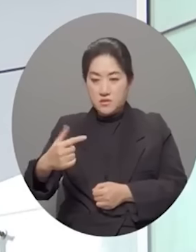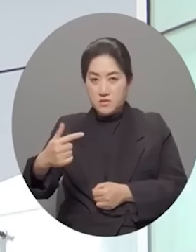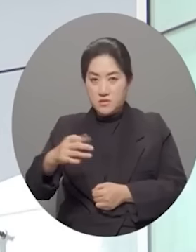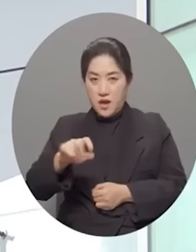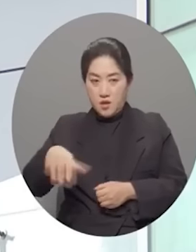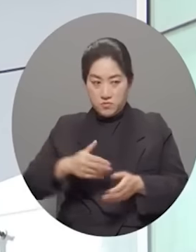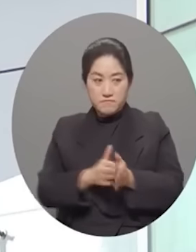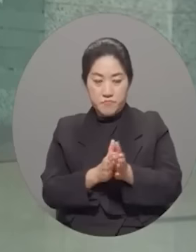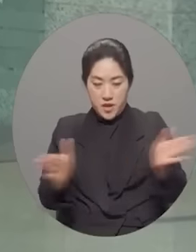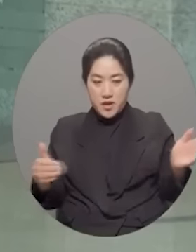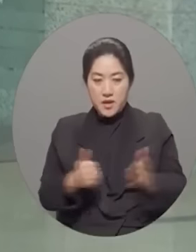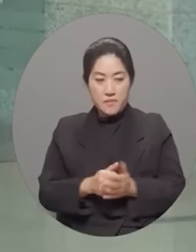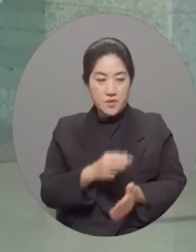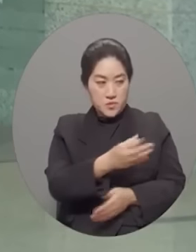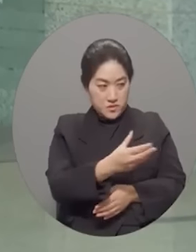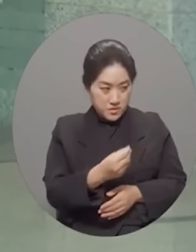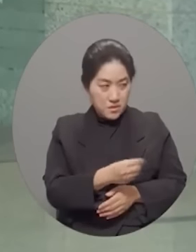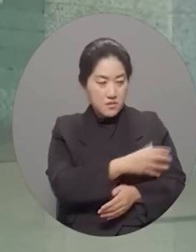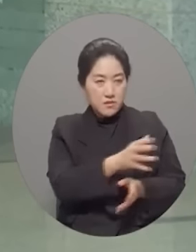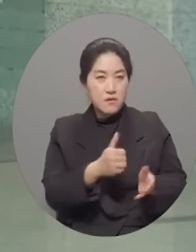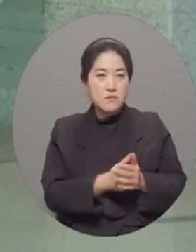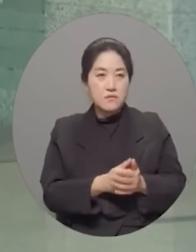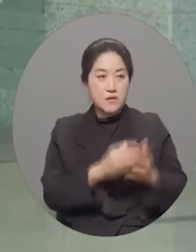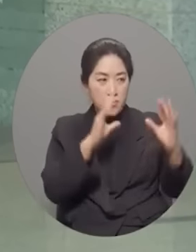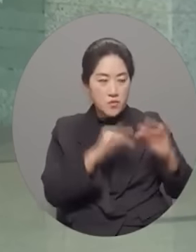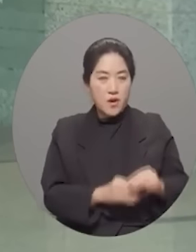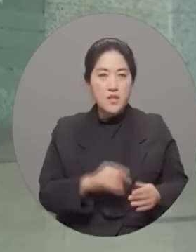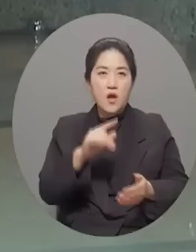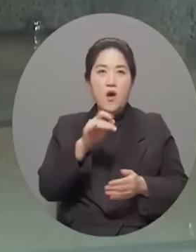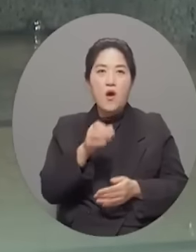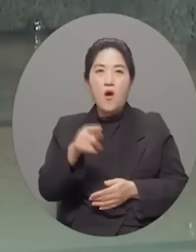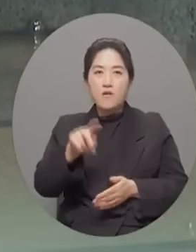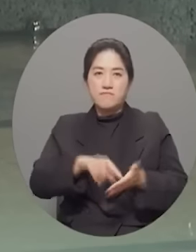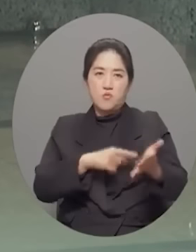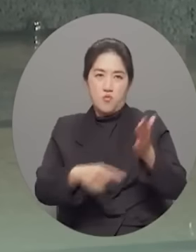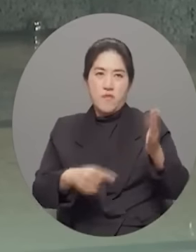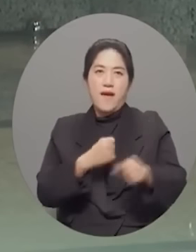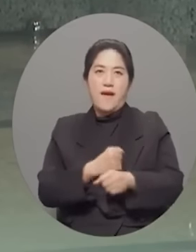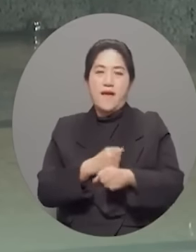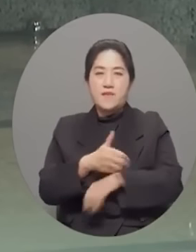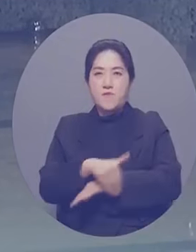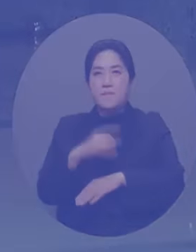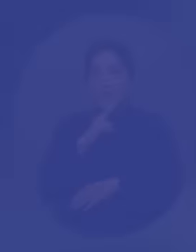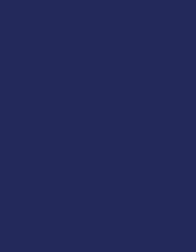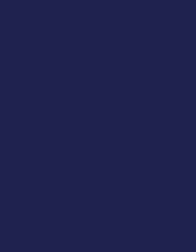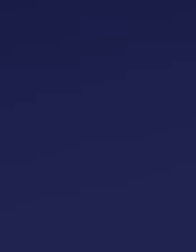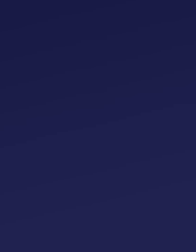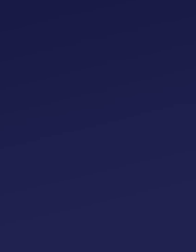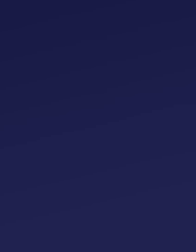채권단의 동의를 얻어 밀린 어음을 상환할 계획이라고 밝혔습니다. MBC 뉴스 정혜인입니다.